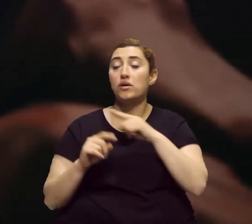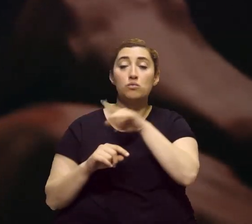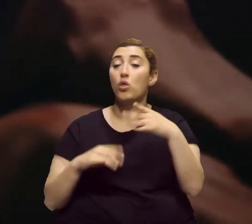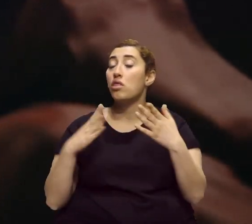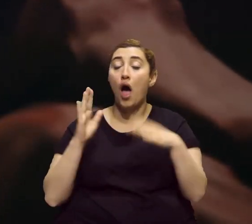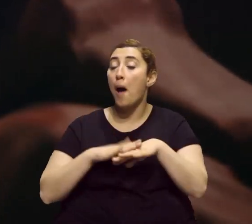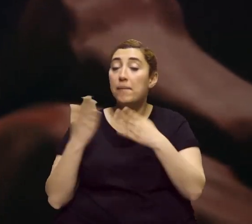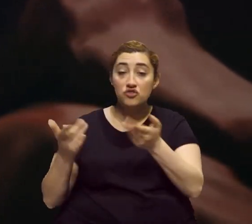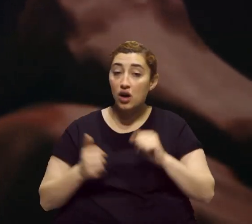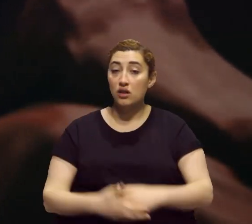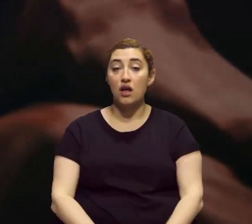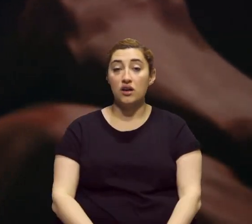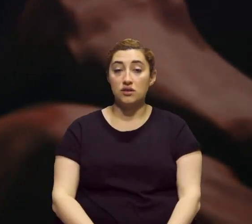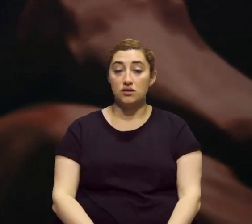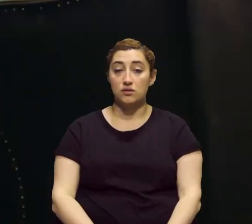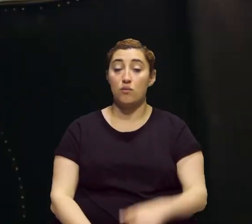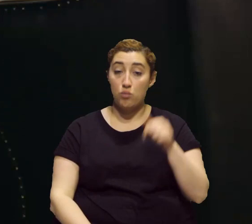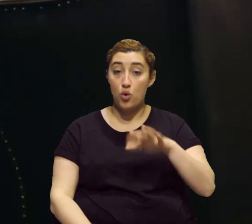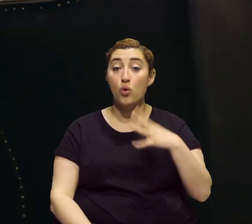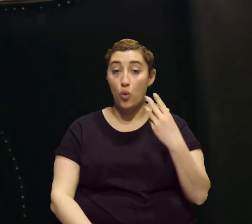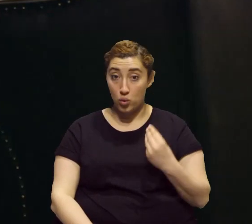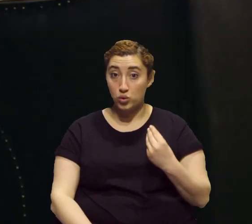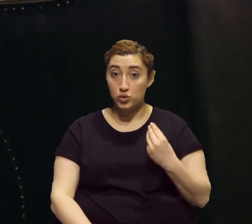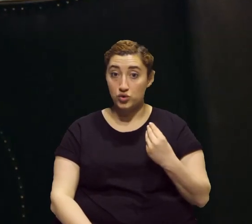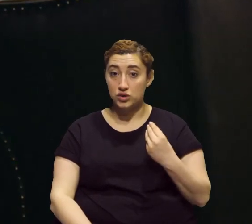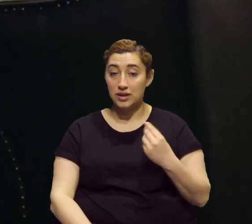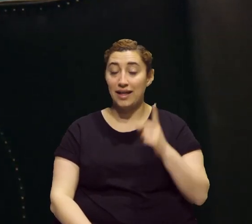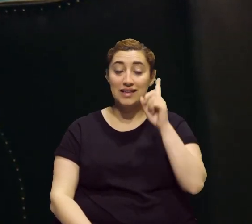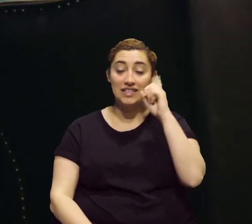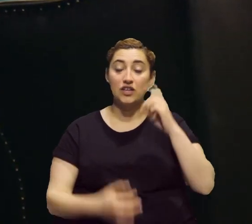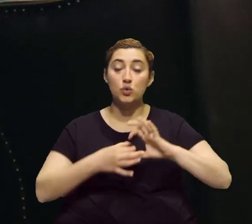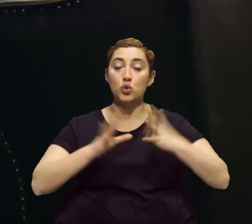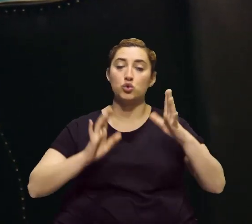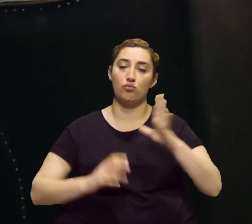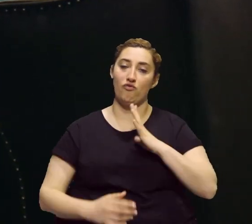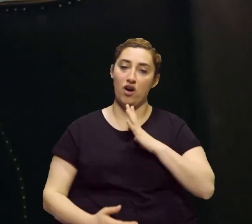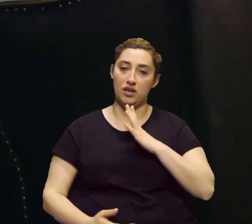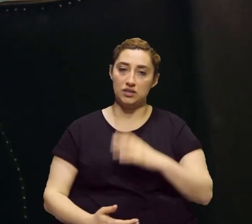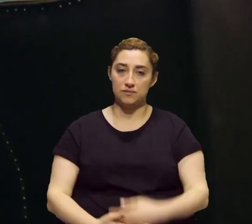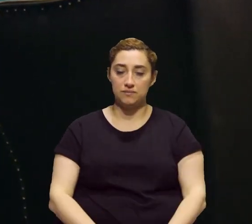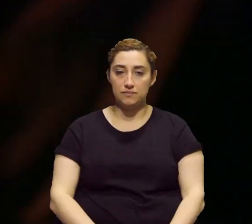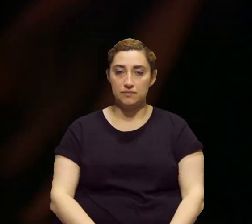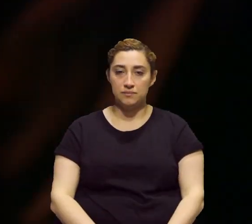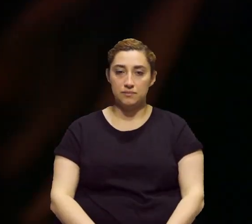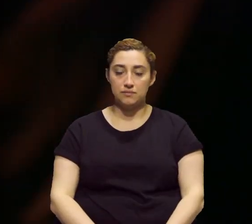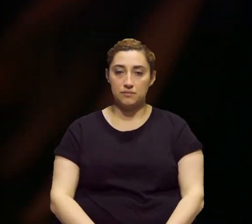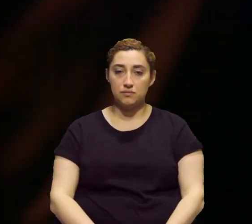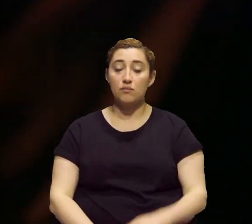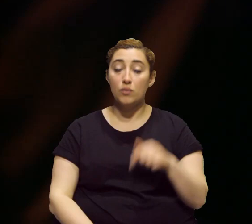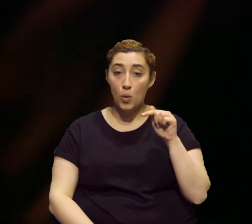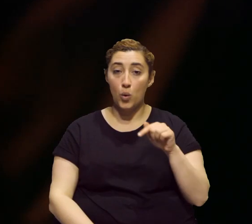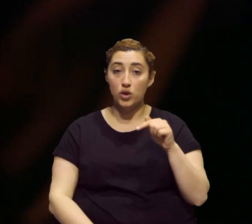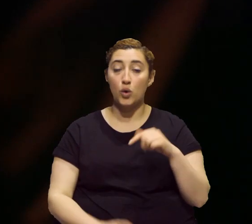bunların haline. Bu durumda bir tek çözüm kalıyor. Asasını yere vurdu. O